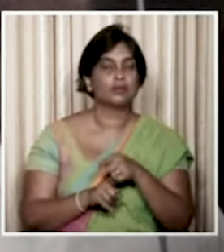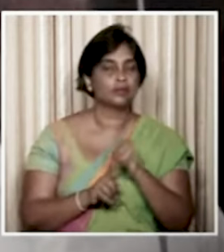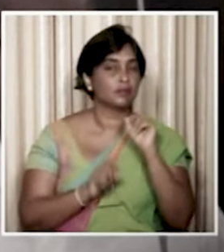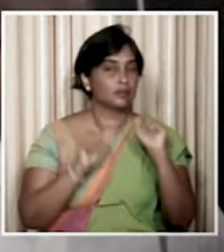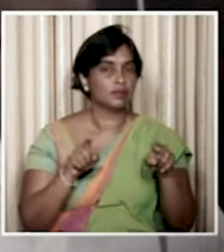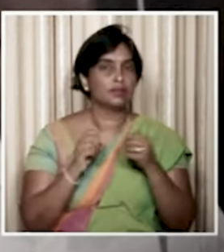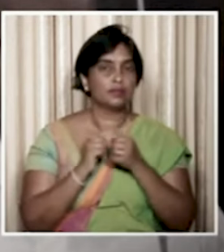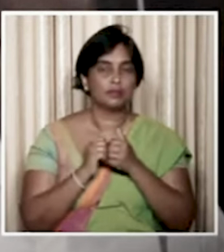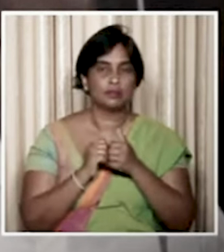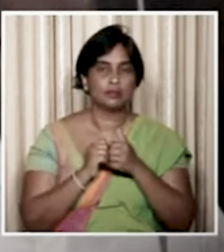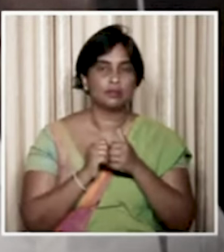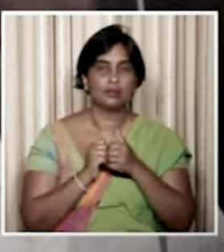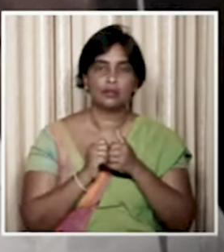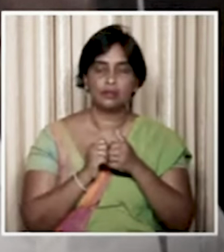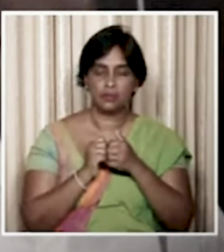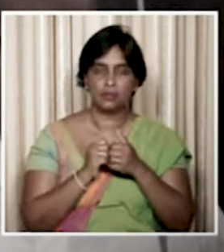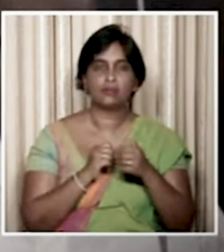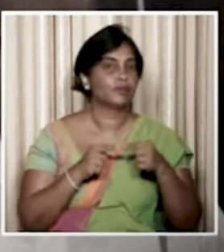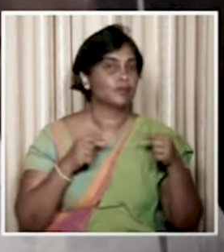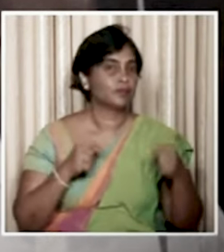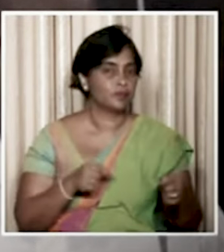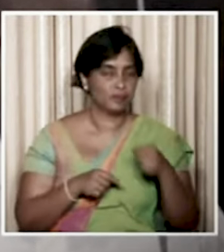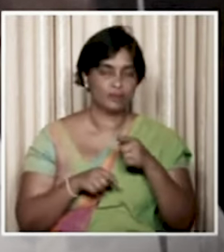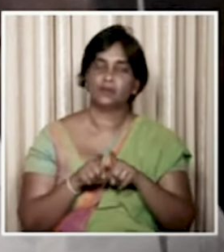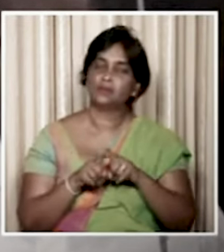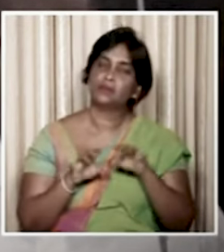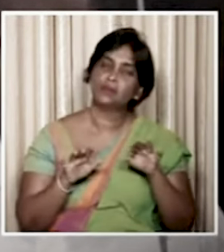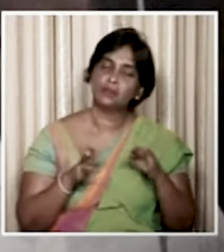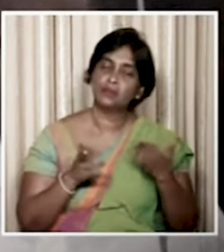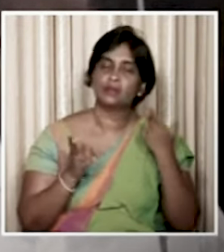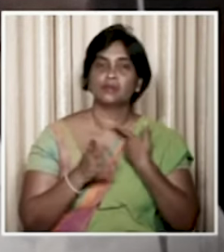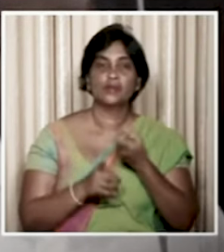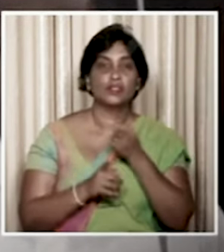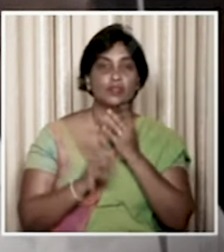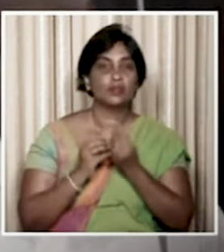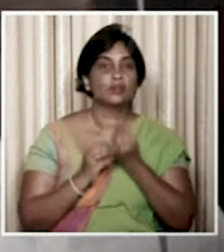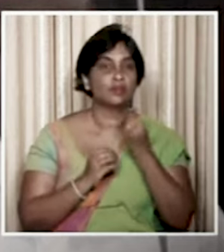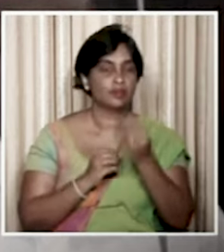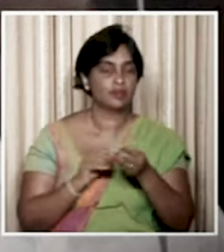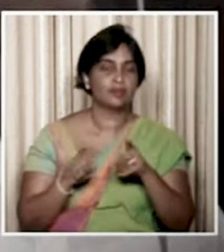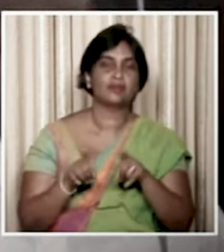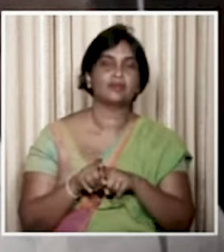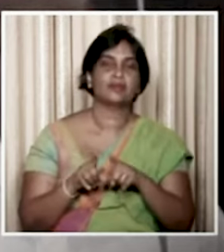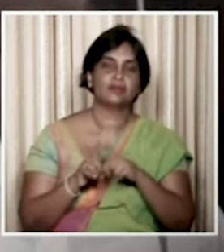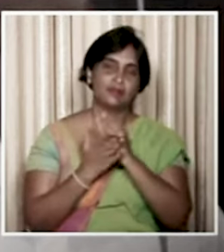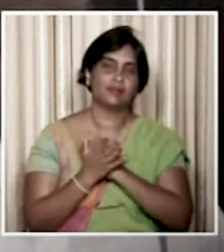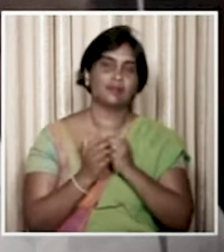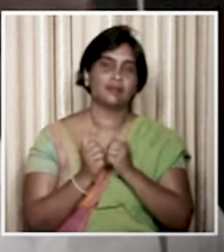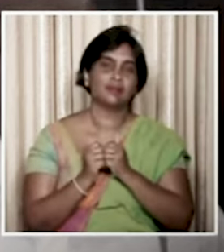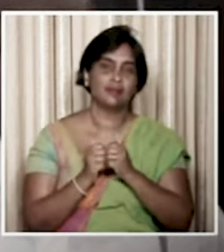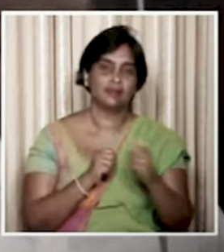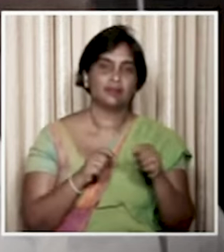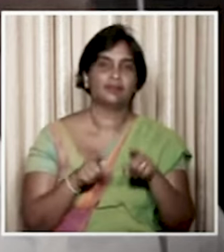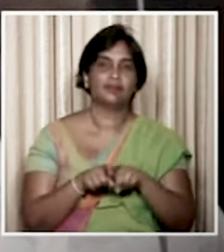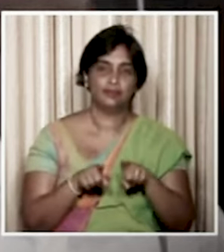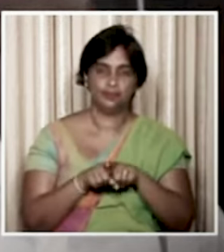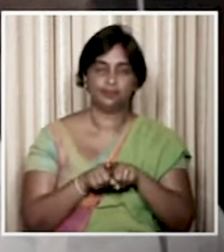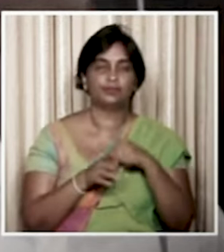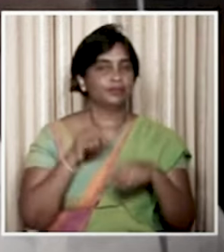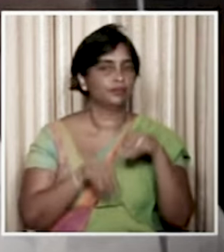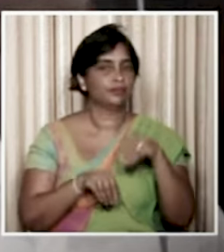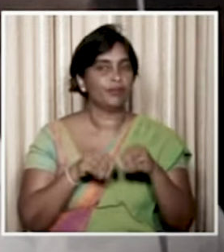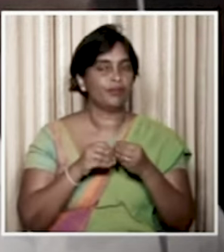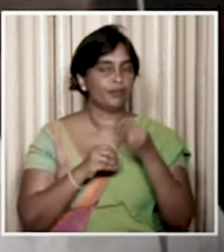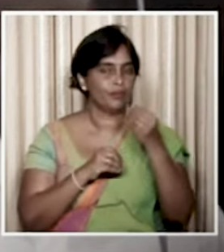என்ன விதமான தண்டனை வழங்கப்பட வேண்டும் என்பதை அரசாங்கமோ அல்லது அவர்களுக்கு வாக்களித்த சிங்கள பெரும்பான்மை